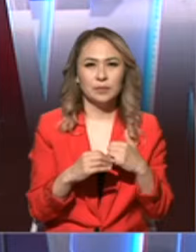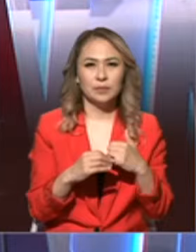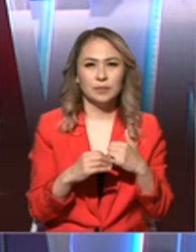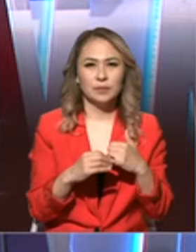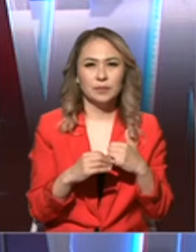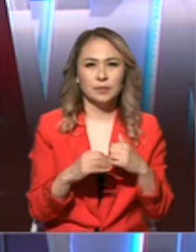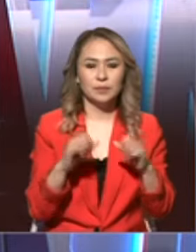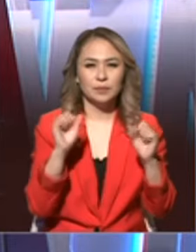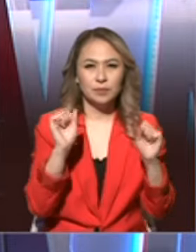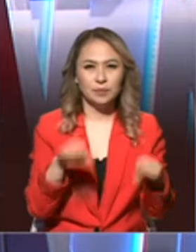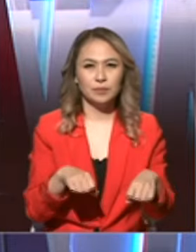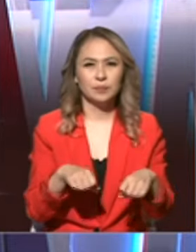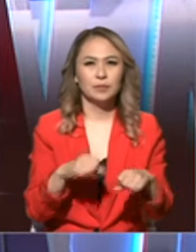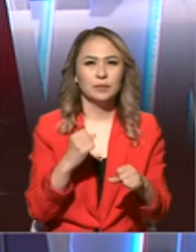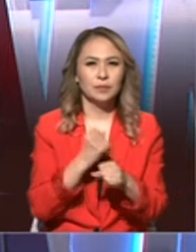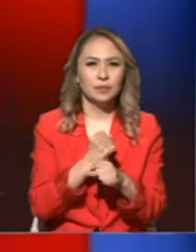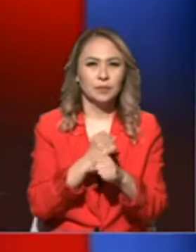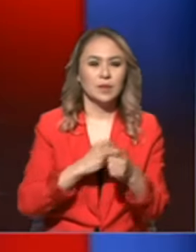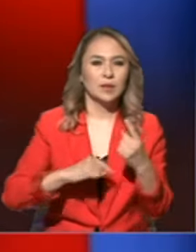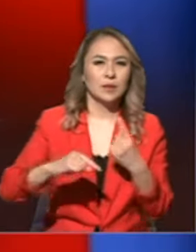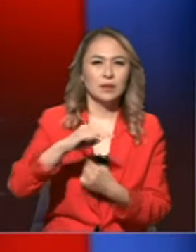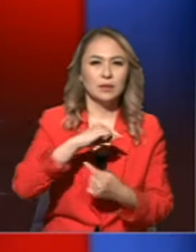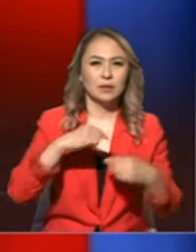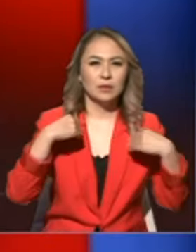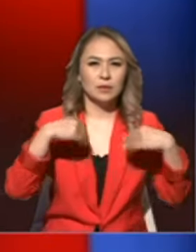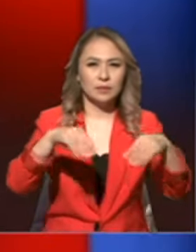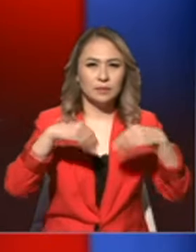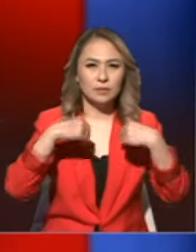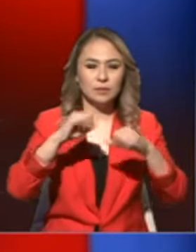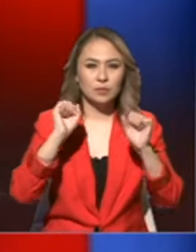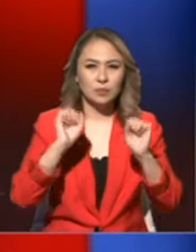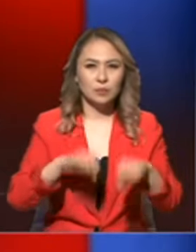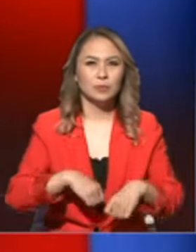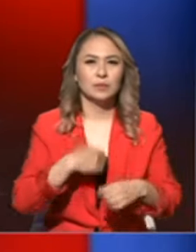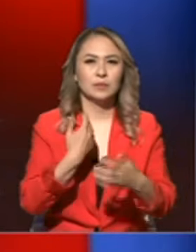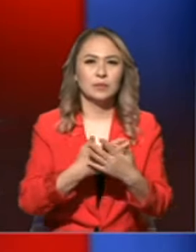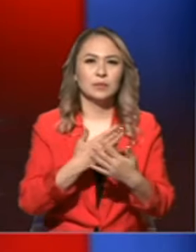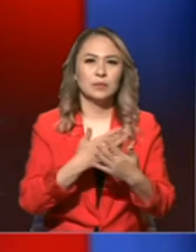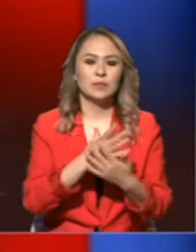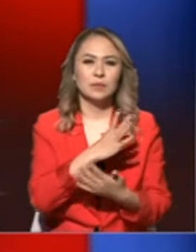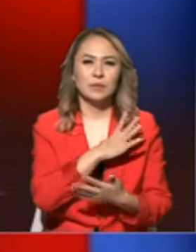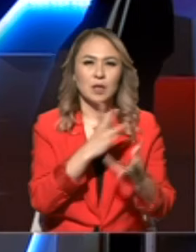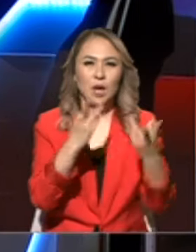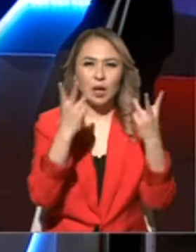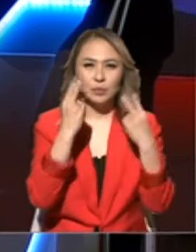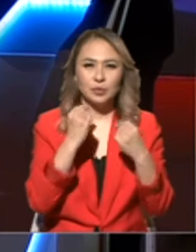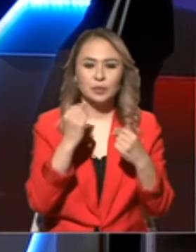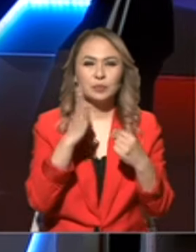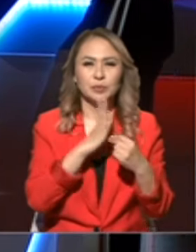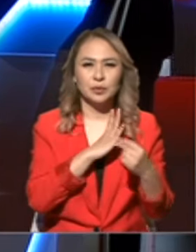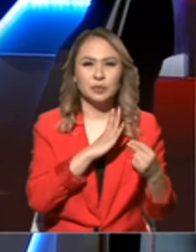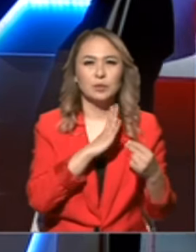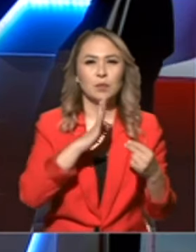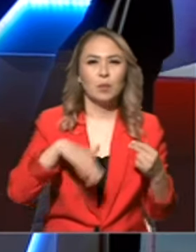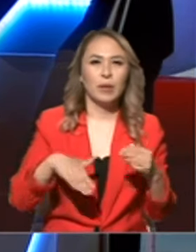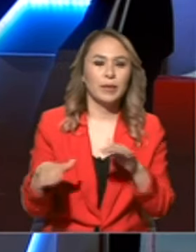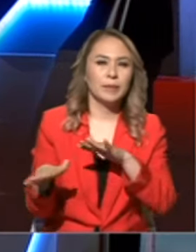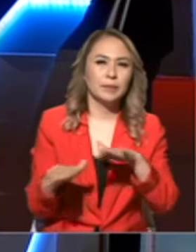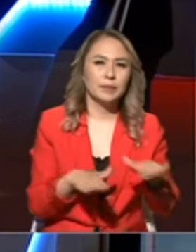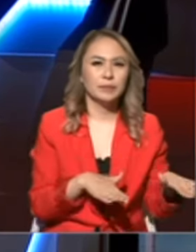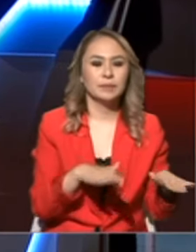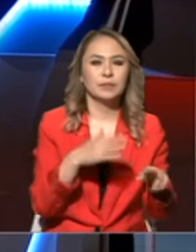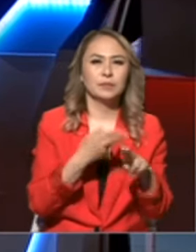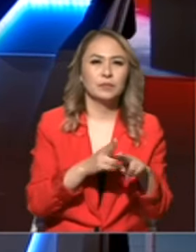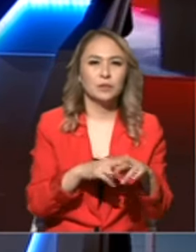салуға болады, егістік жермен айналуға болады, жайылыстық жермен айналуға болады деген пікірлер айтқан болады. Кейін соның бәрі жоқ